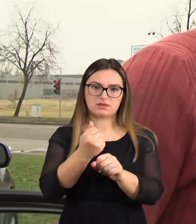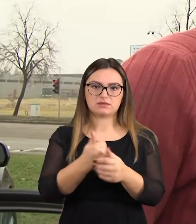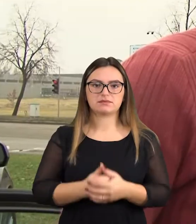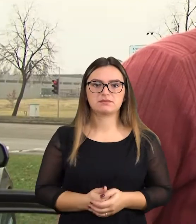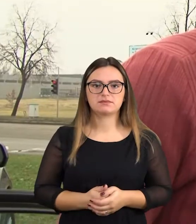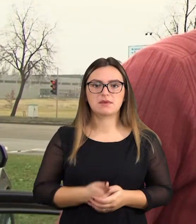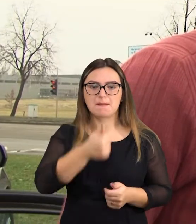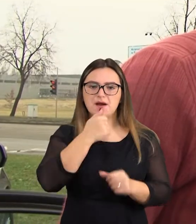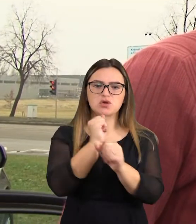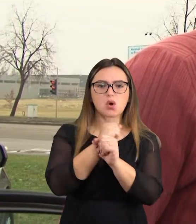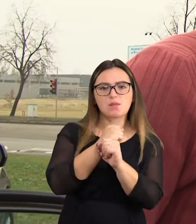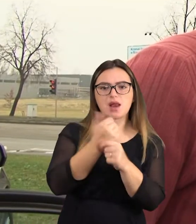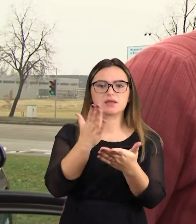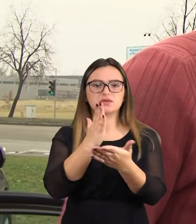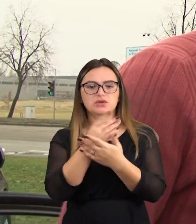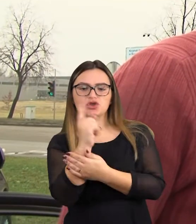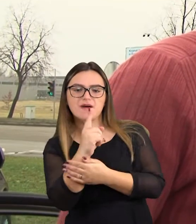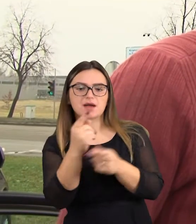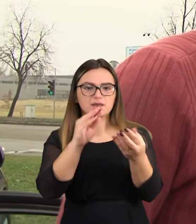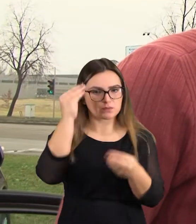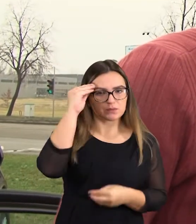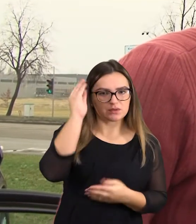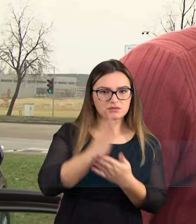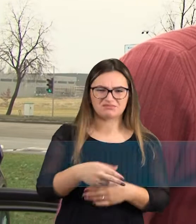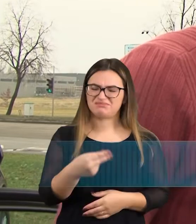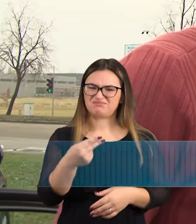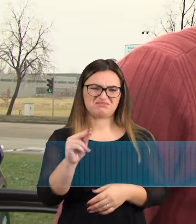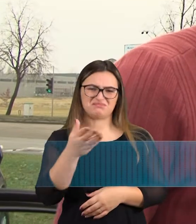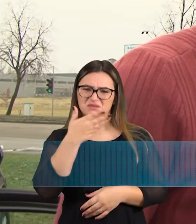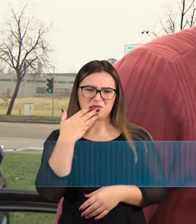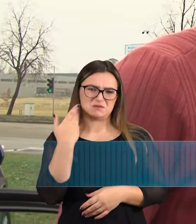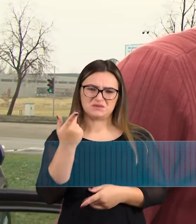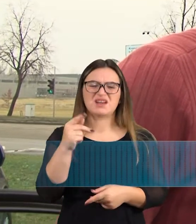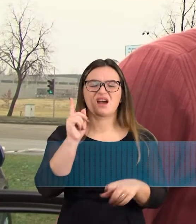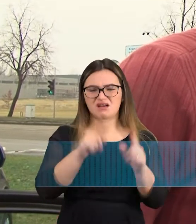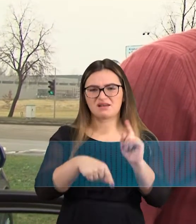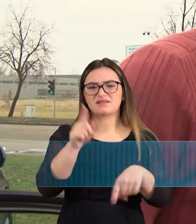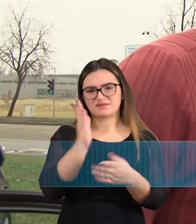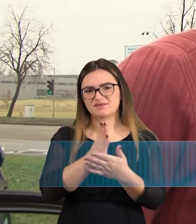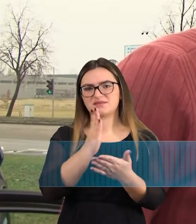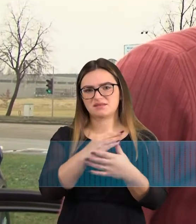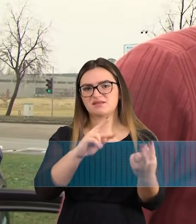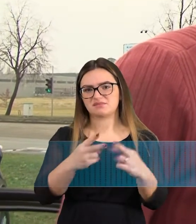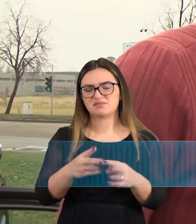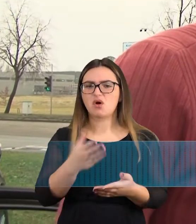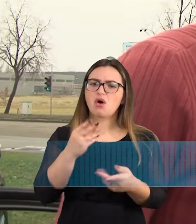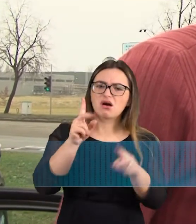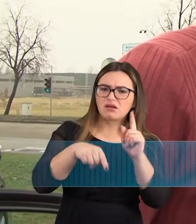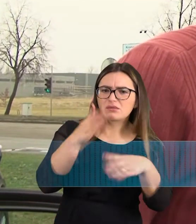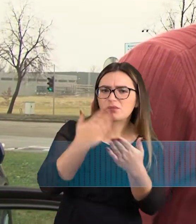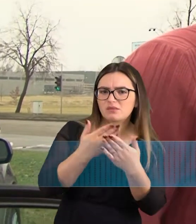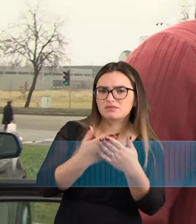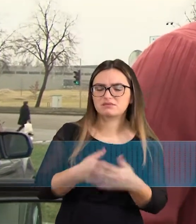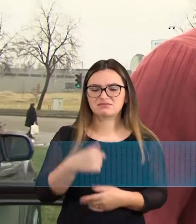Ar pasirūpinate akumuliatoriais pakeitinimo žvakėmis? Ne, ne. Iš esmės retai. Kodėl